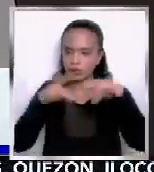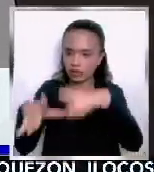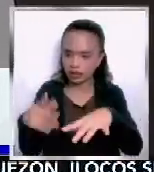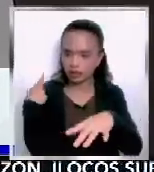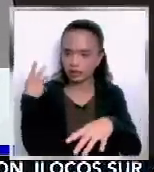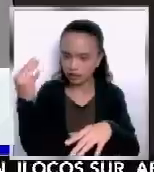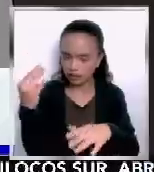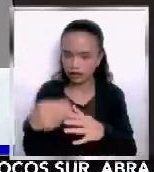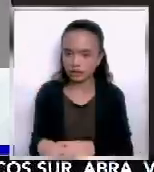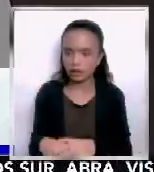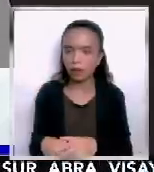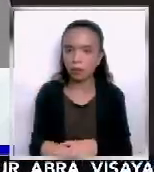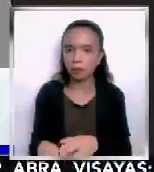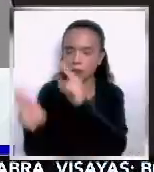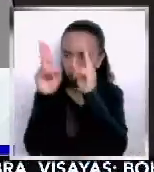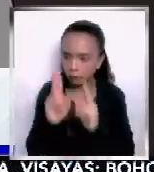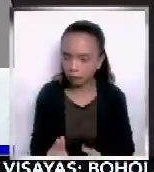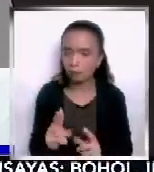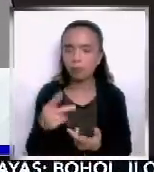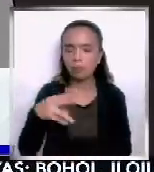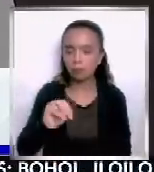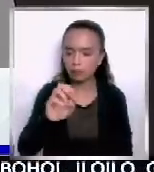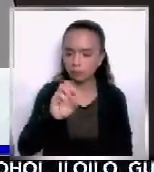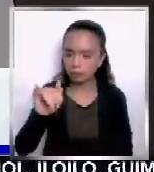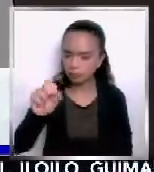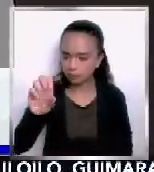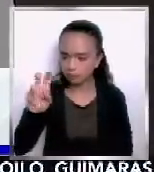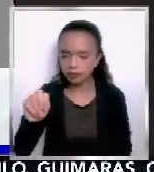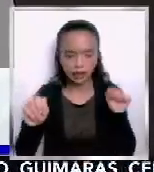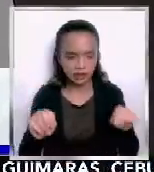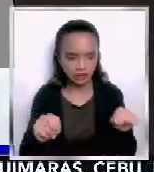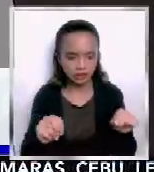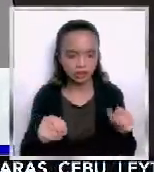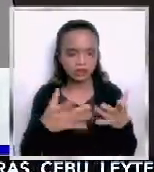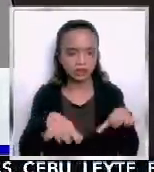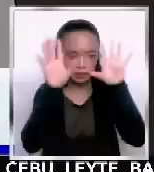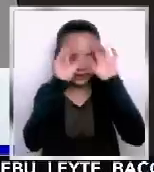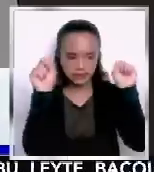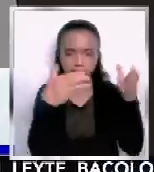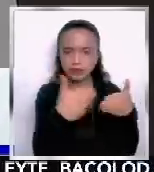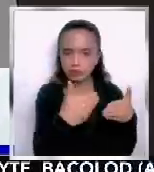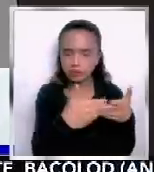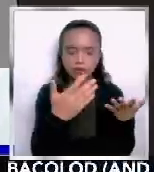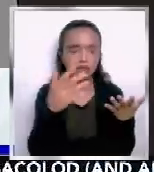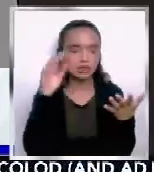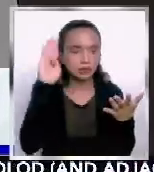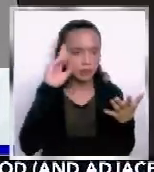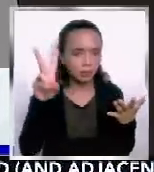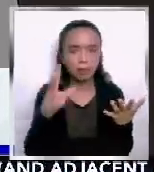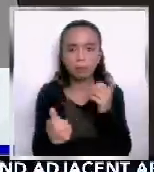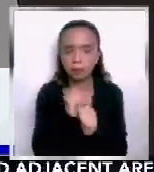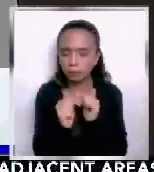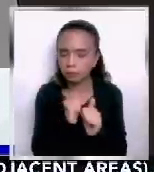Excellency Prime Minister Morrison, at ang ating President-elect Bongbong Marcos, kung saan ay nagpahatid